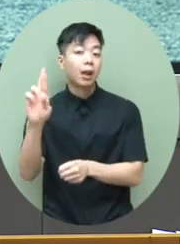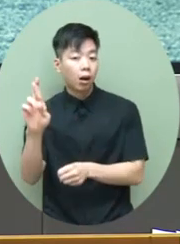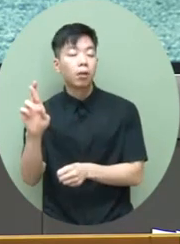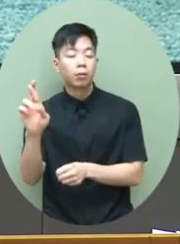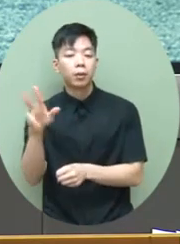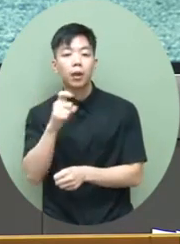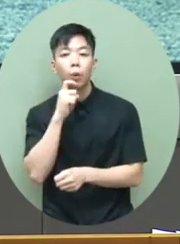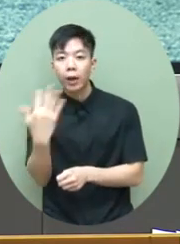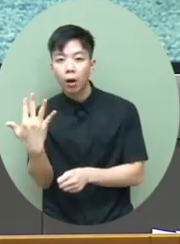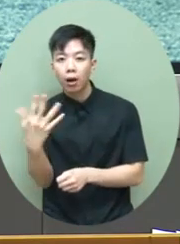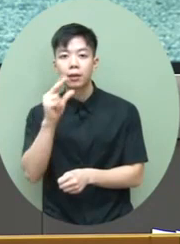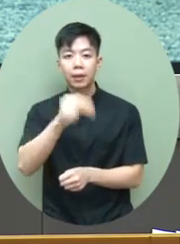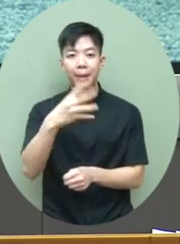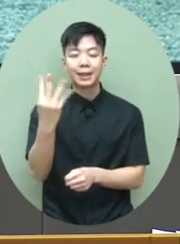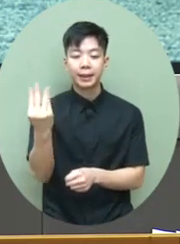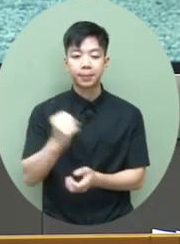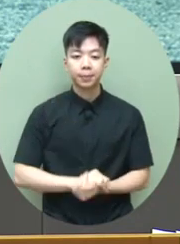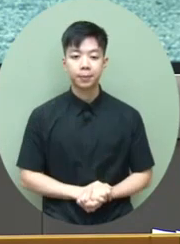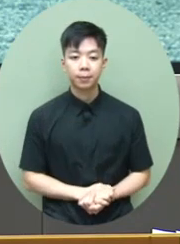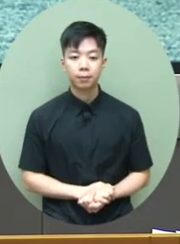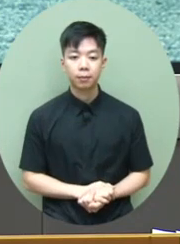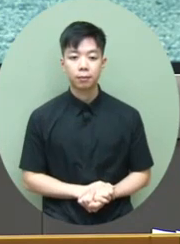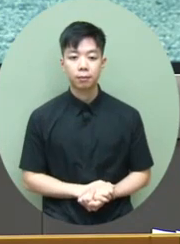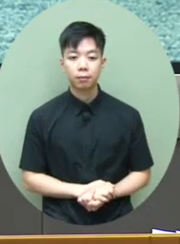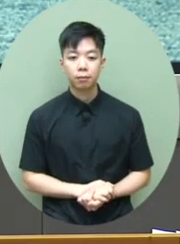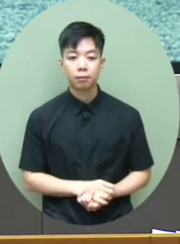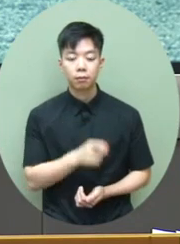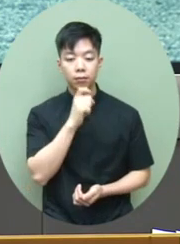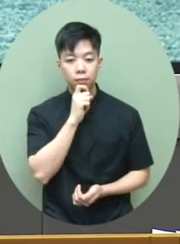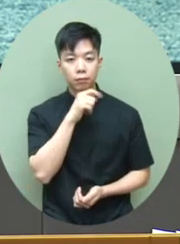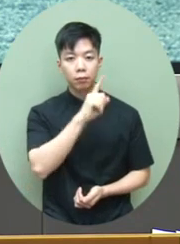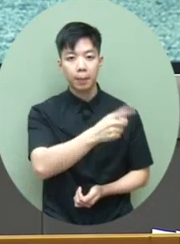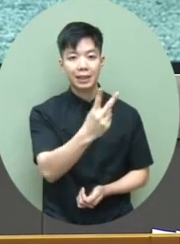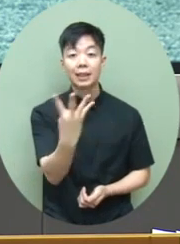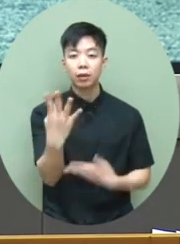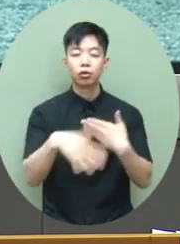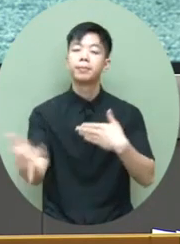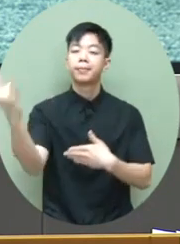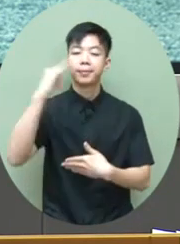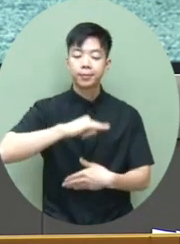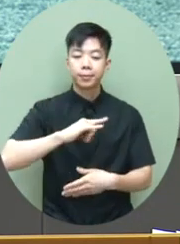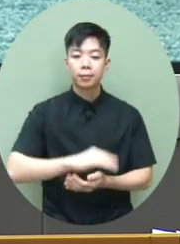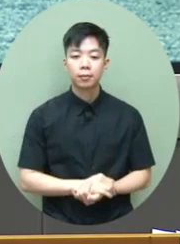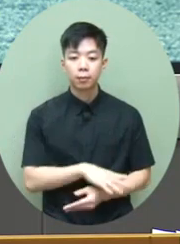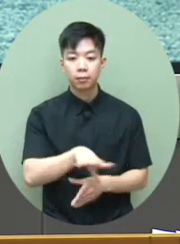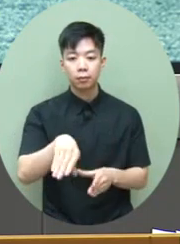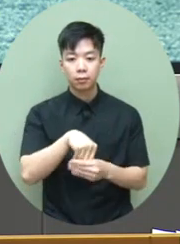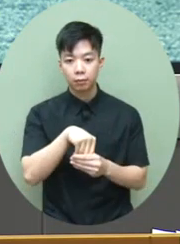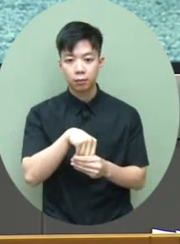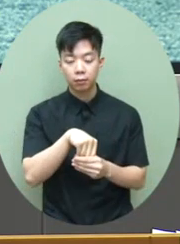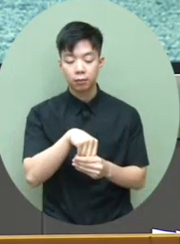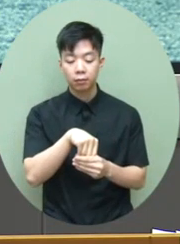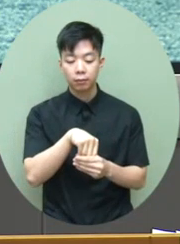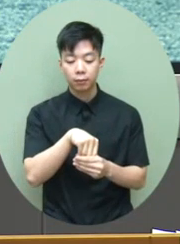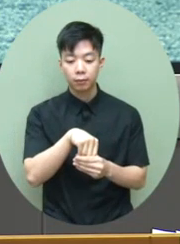案就有740宗。另外我们有124宗输入性个案，包括直接